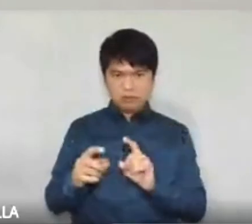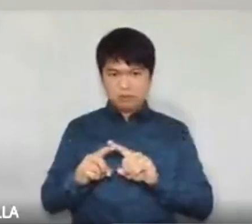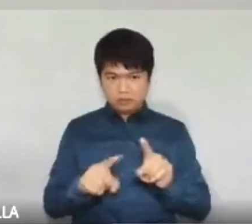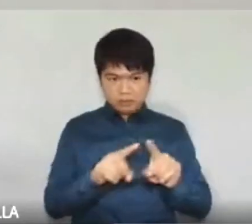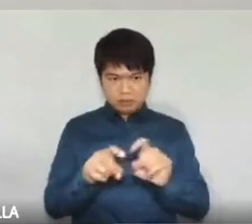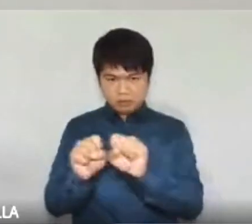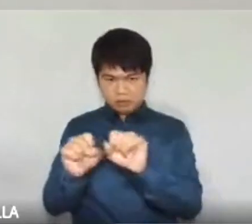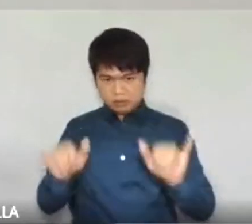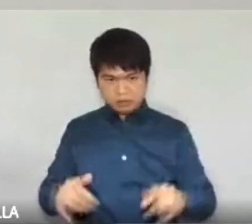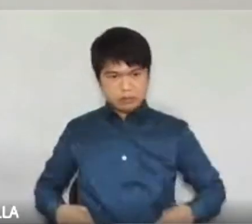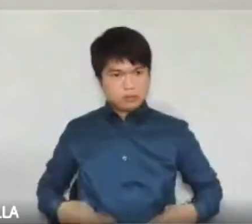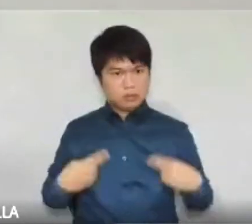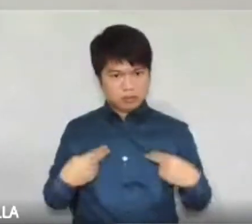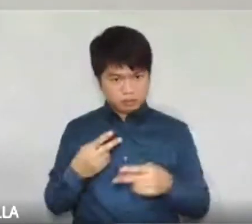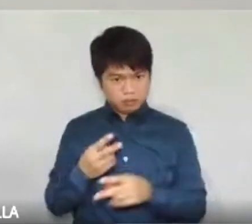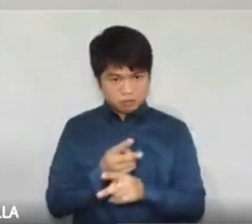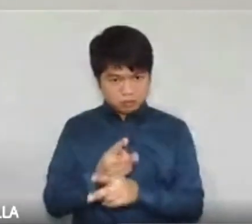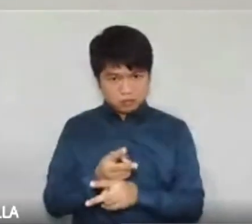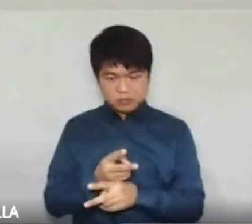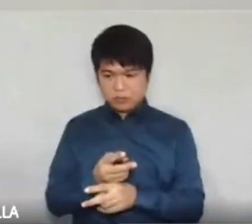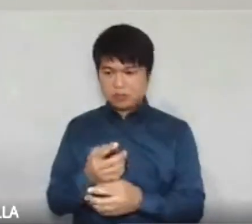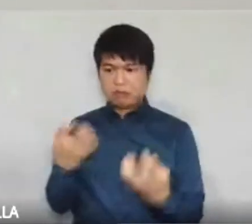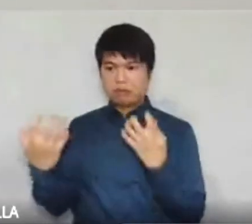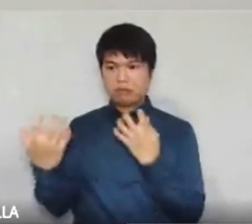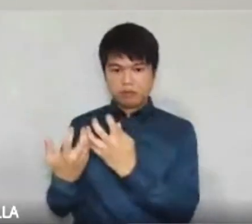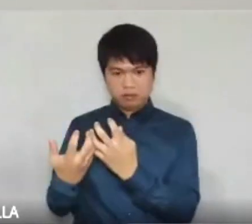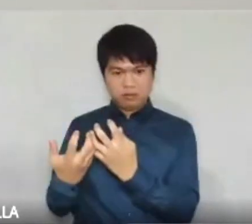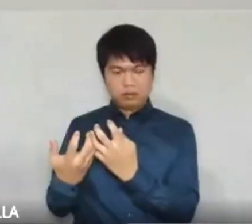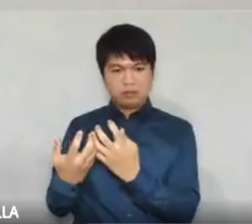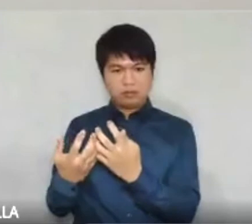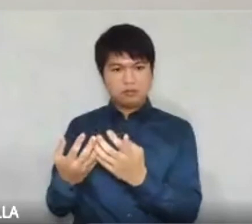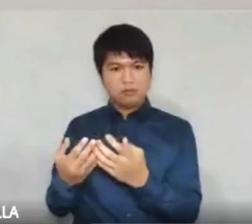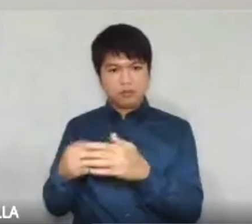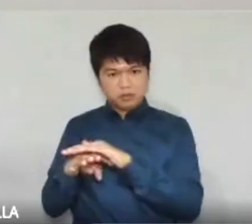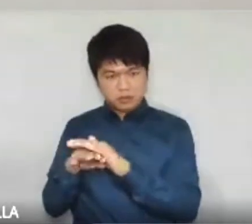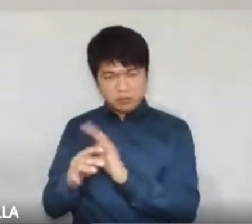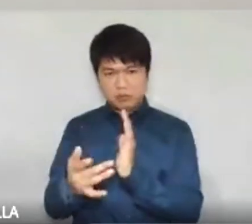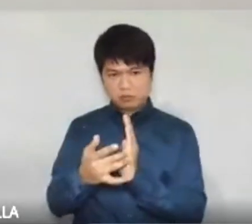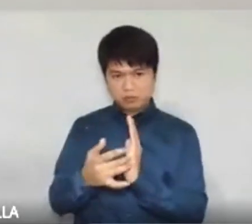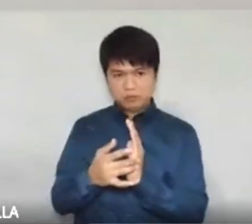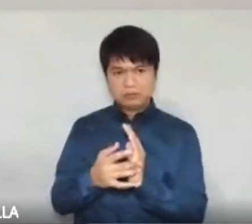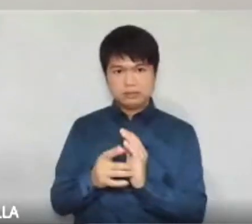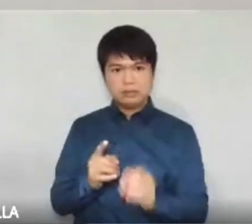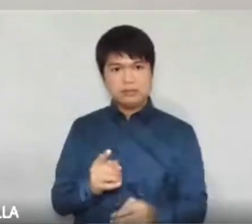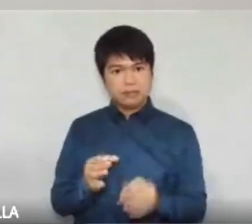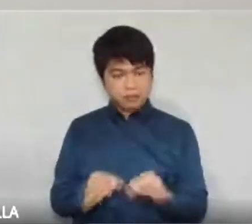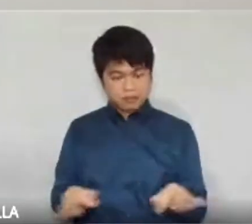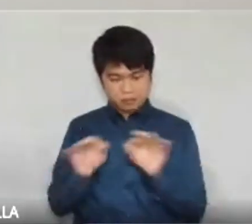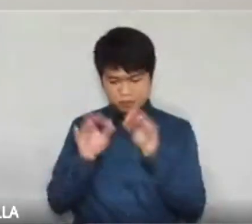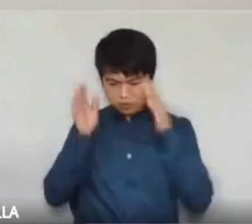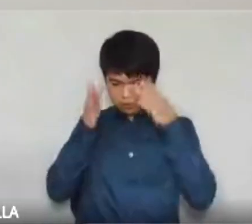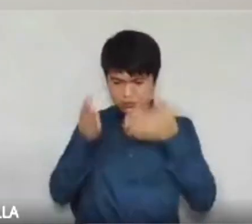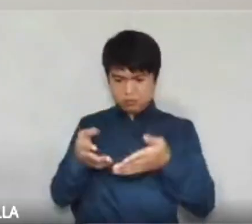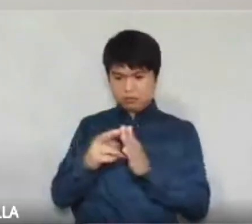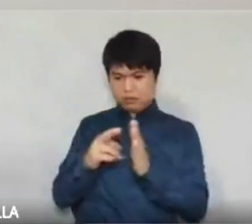pangkalusugan gamit ang angkop at interoperable na teknolohiya. Nararapat din na matutukan ng regulasyon ang mga angkop